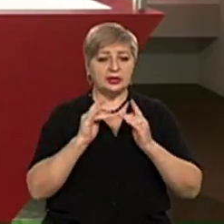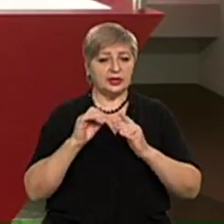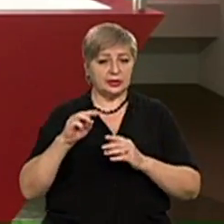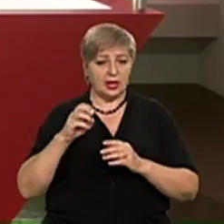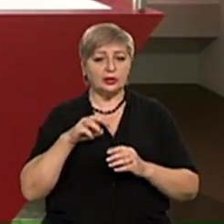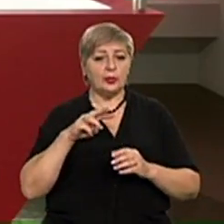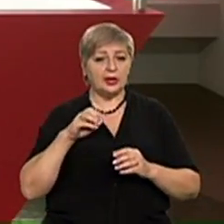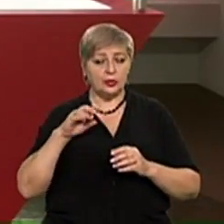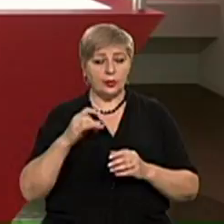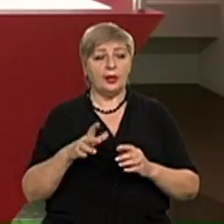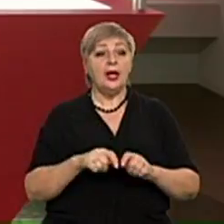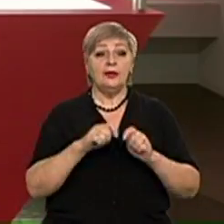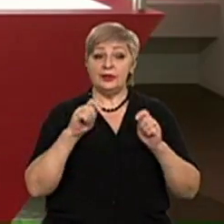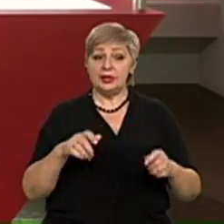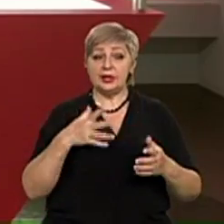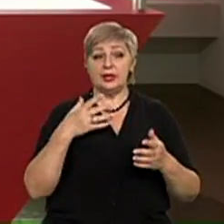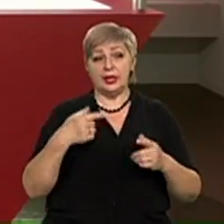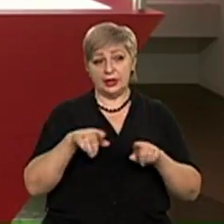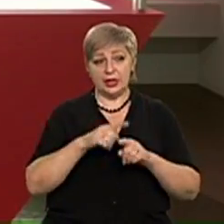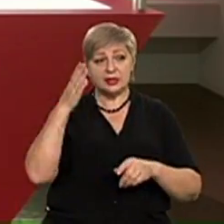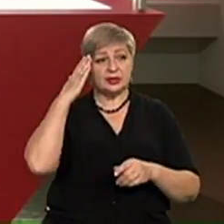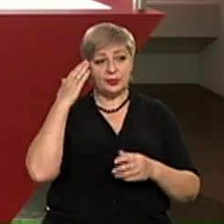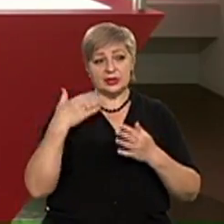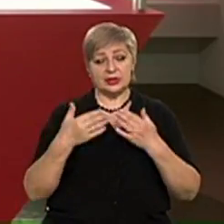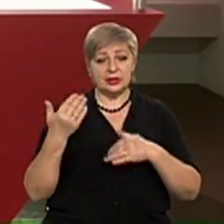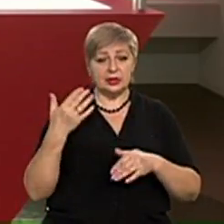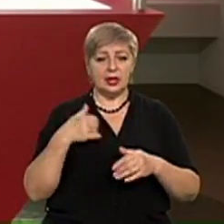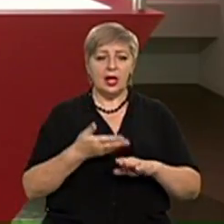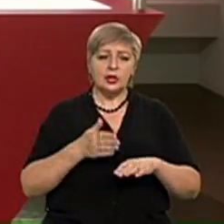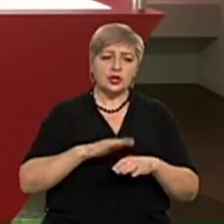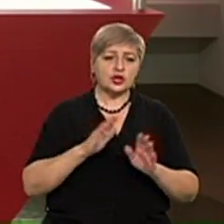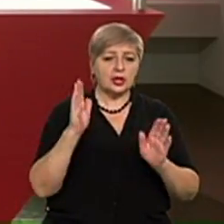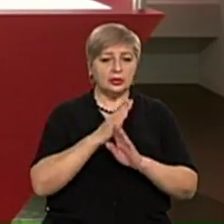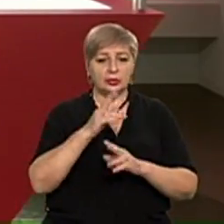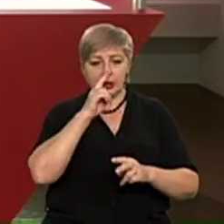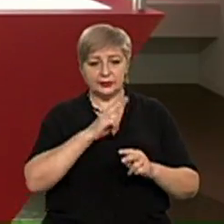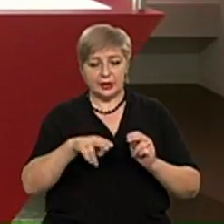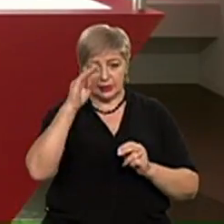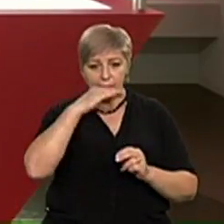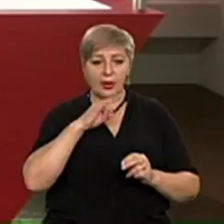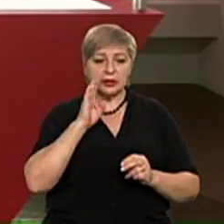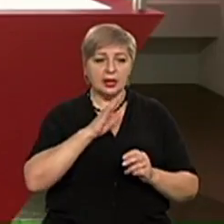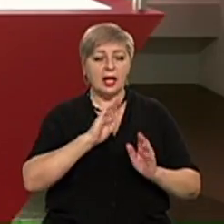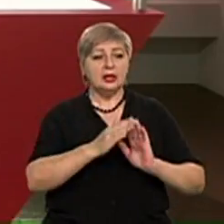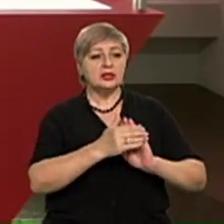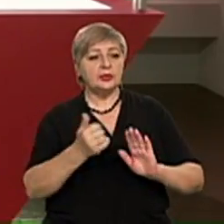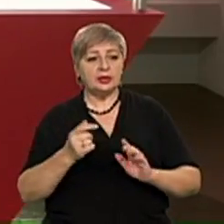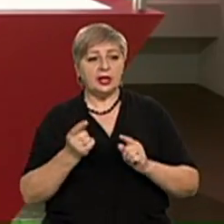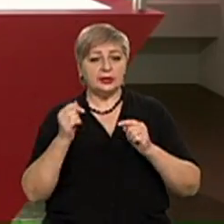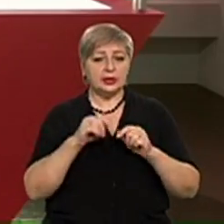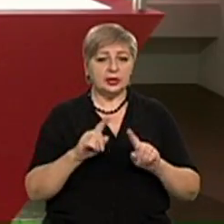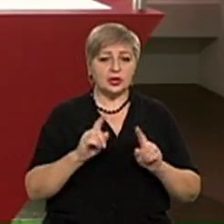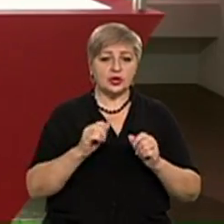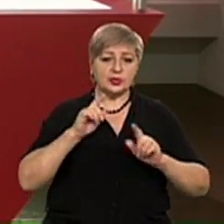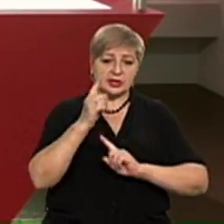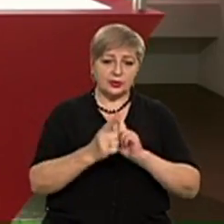Неабиякі здібності відкрила в собі нещодавно. Складна доля, втрата батьків спонукала її до того, аби змінити світ на краще.